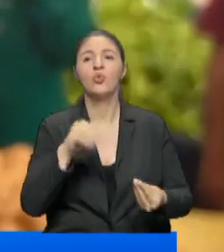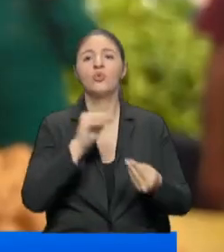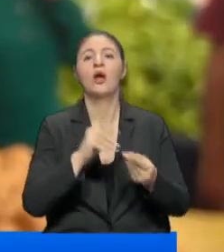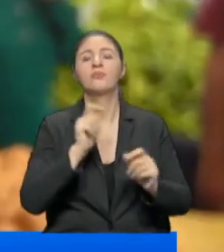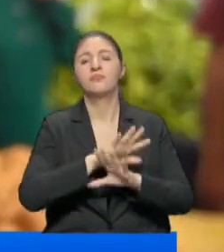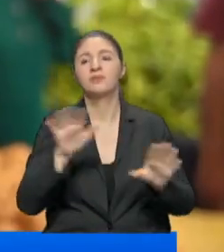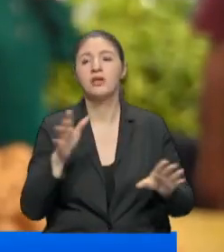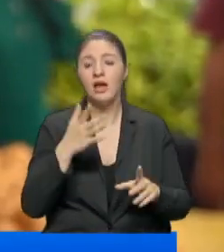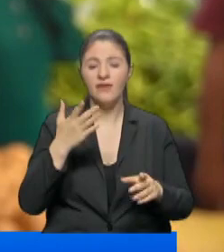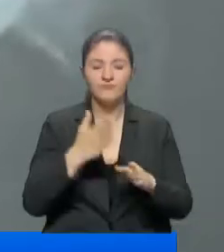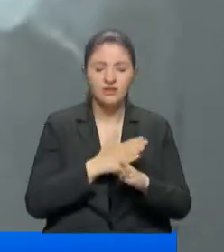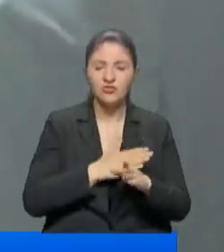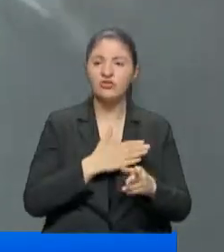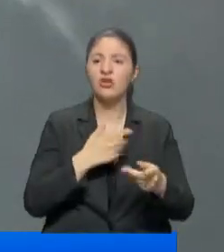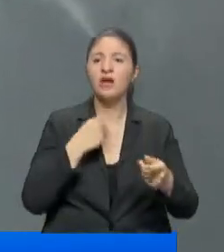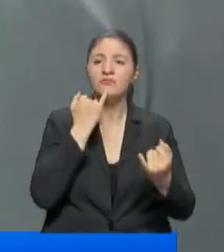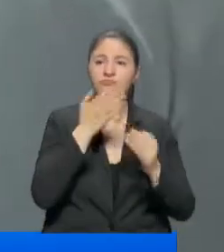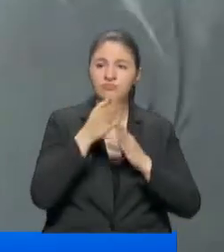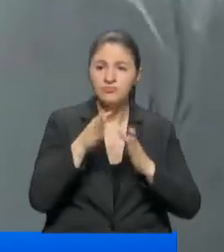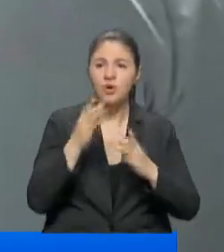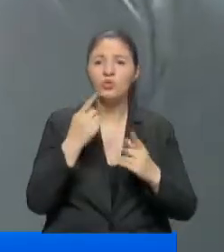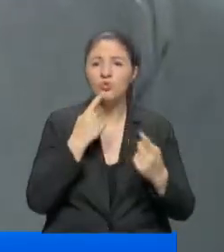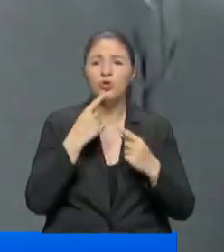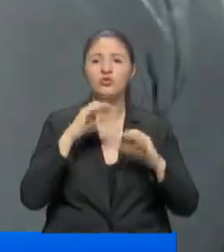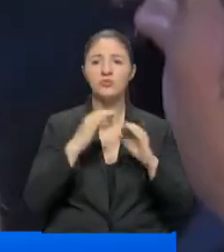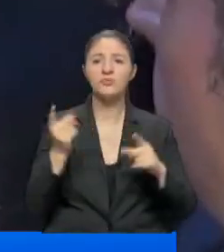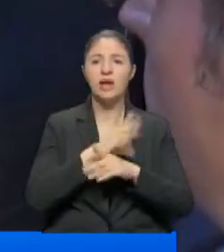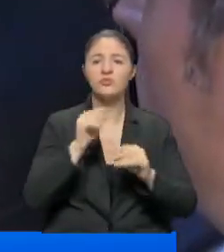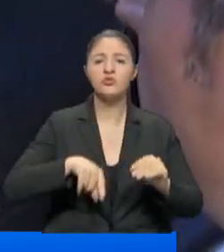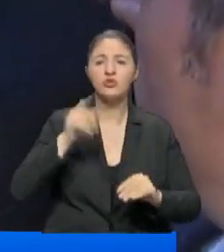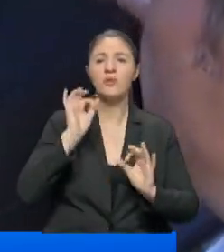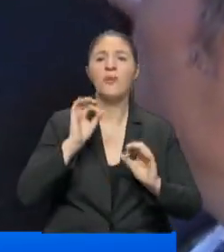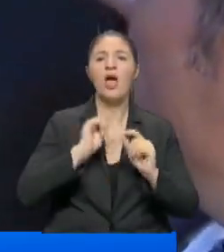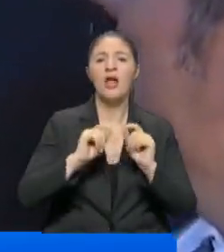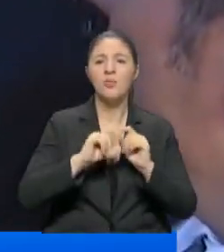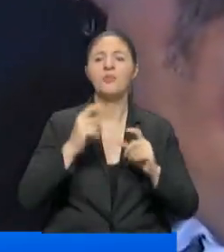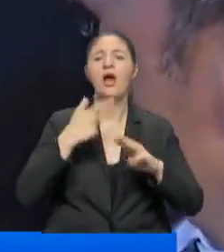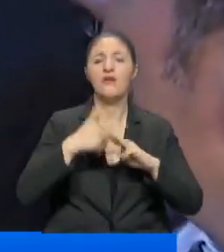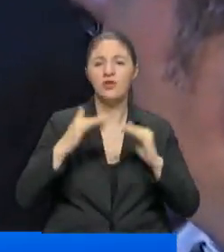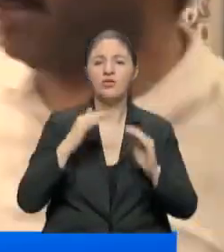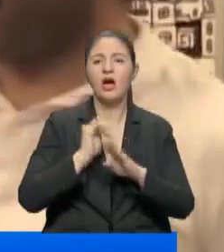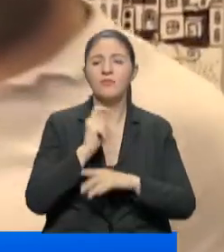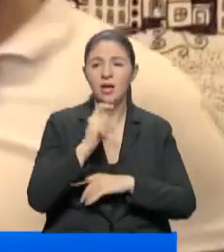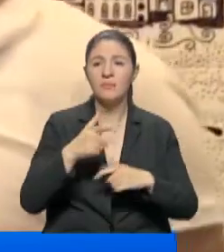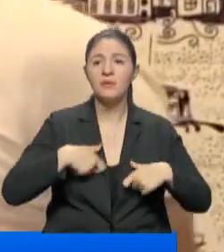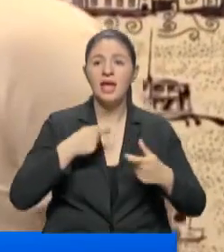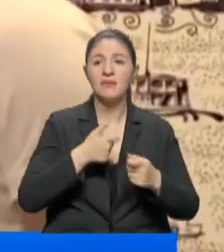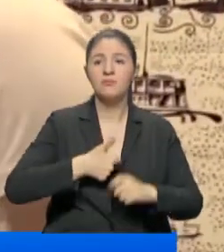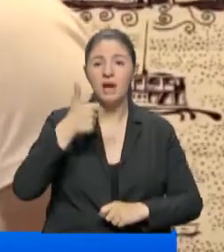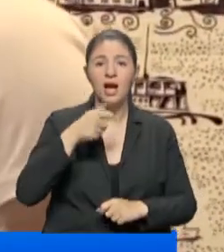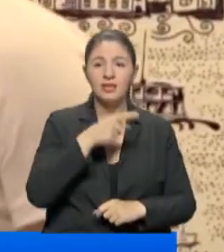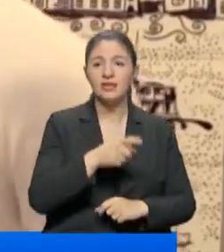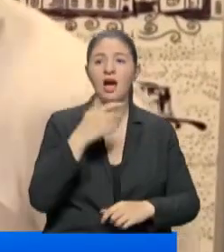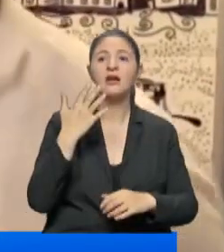esnaf vatandaş ziyaretinde kurulan cümleler tek Gündem enflasyon Hayat pahalılığı Milli Eğitim Bakanı da Kars'ta esnaf